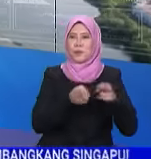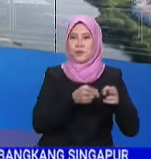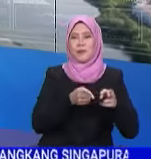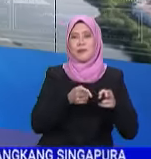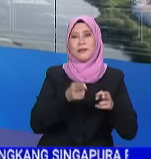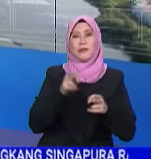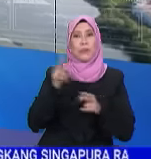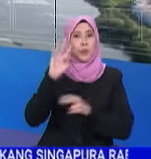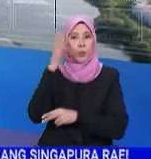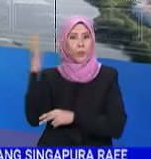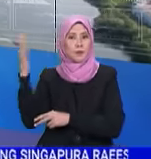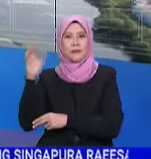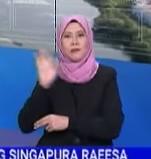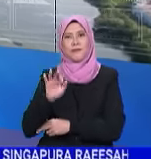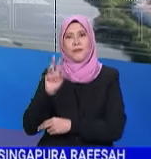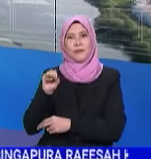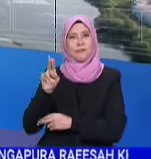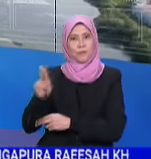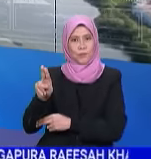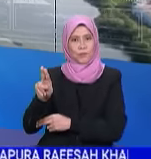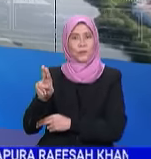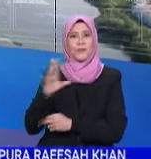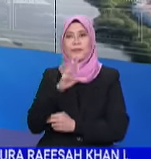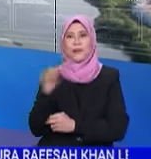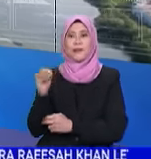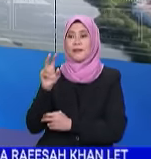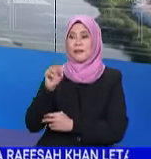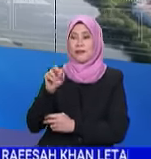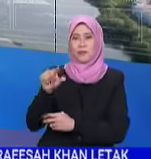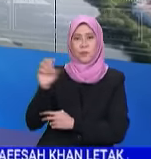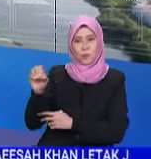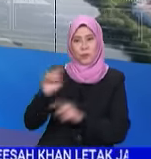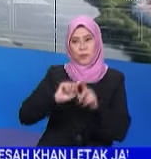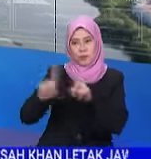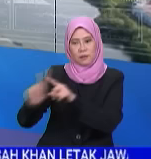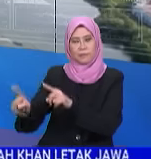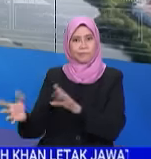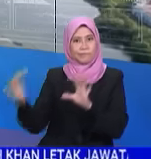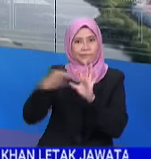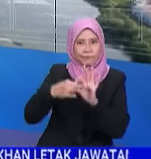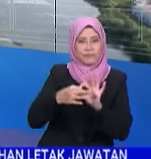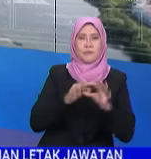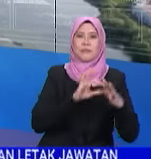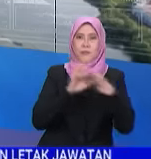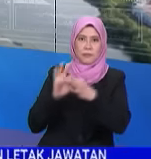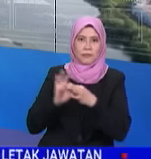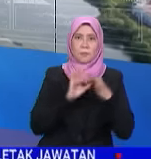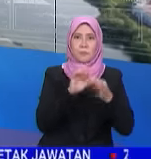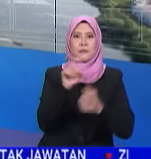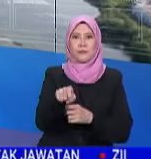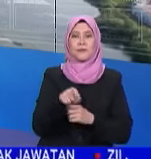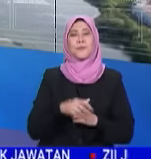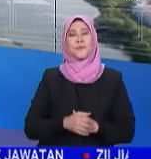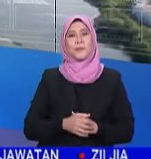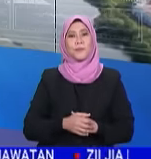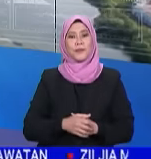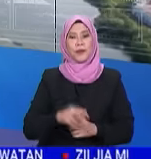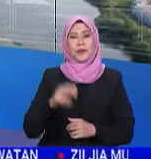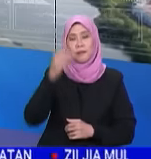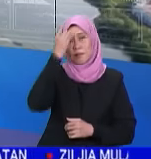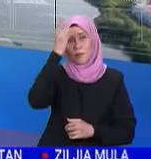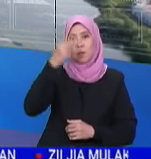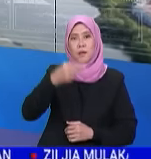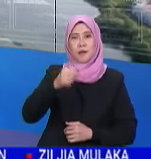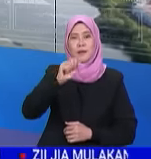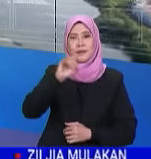fmu pemain industri hiliran dan badan bukan kerajaan ngo yang berkaitan ketua menteri Datuk Seri Panglima Haji Jin Nor